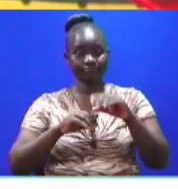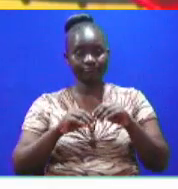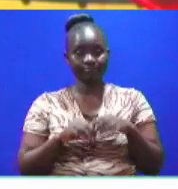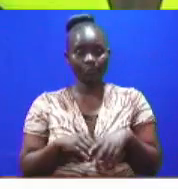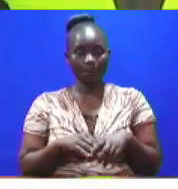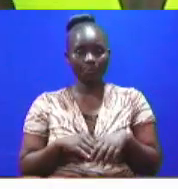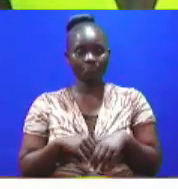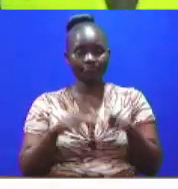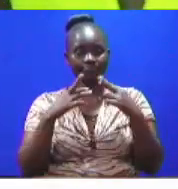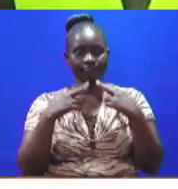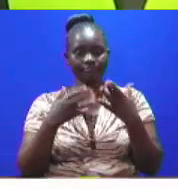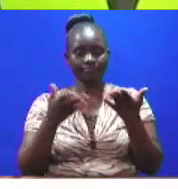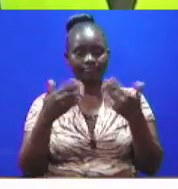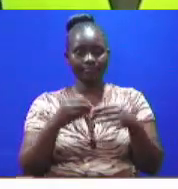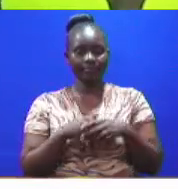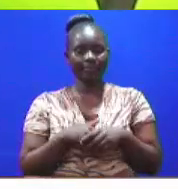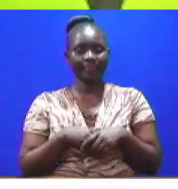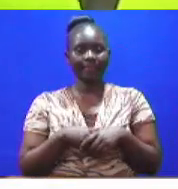asanya.